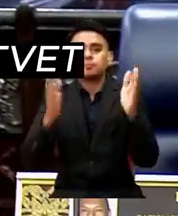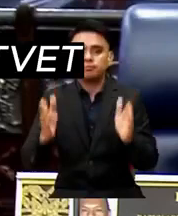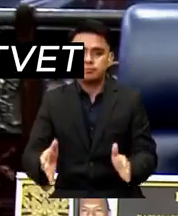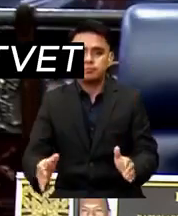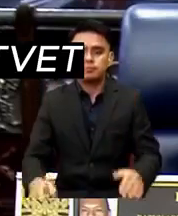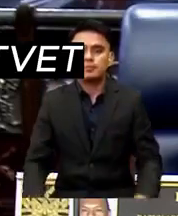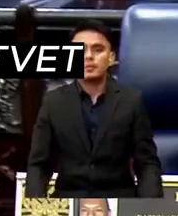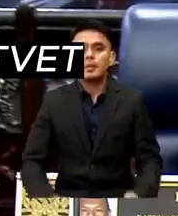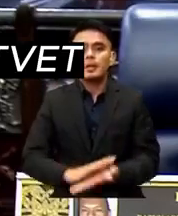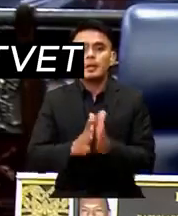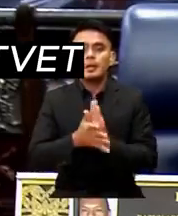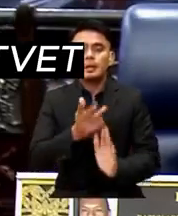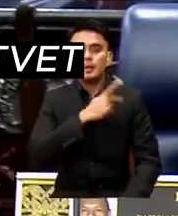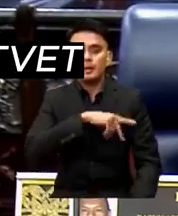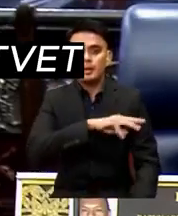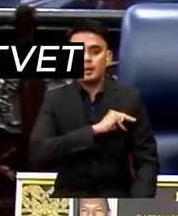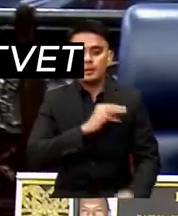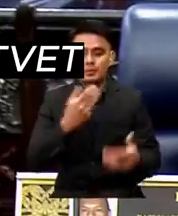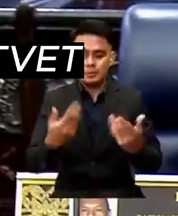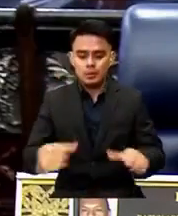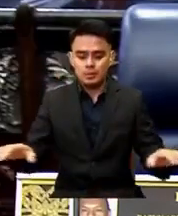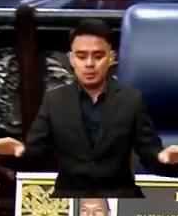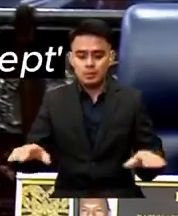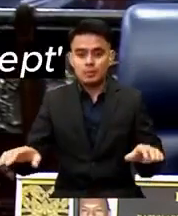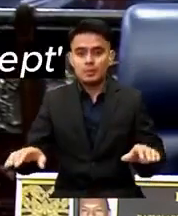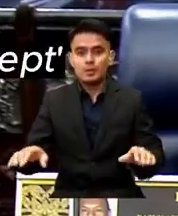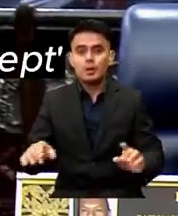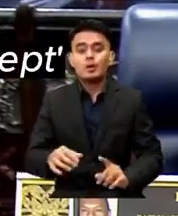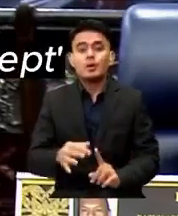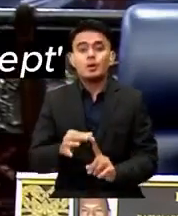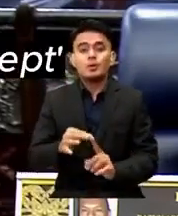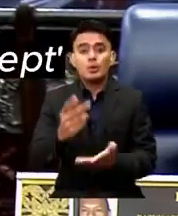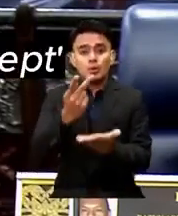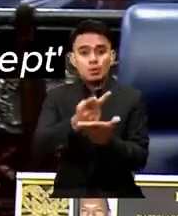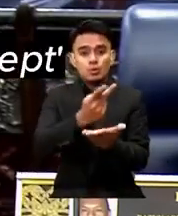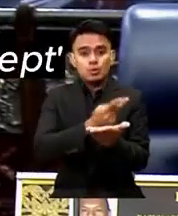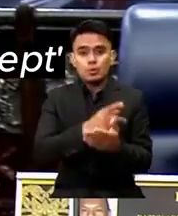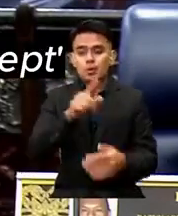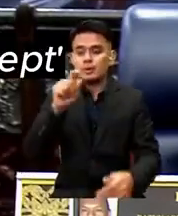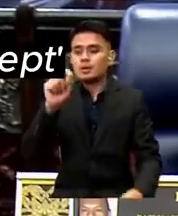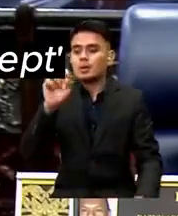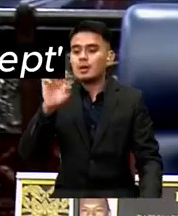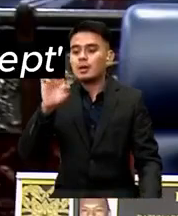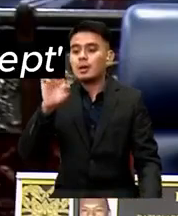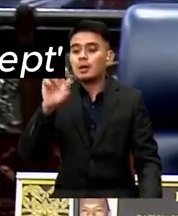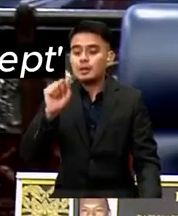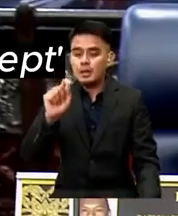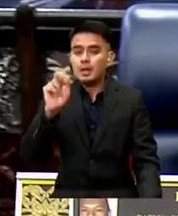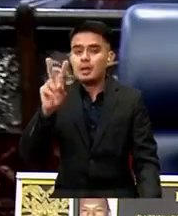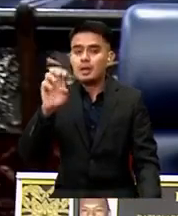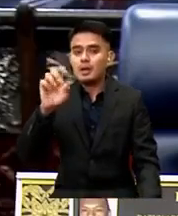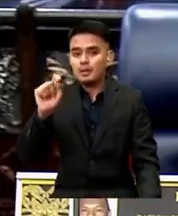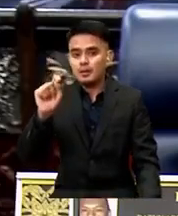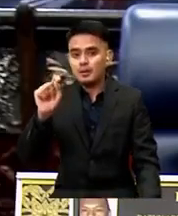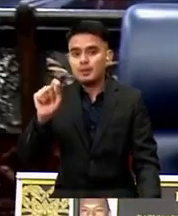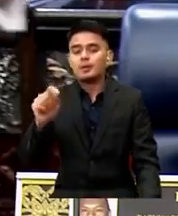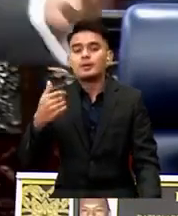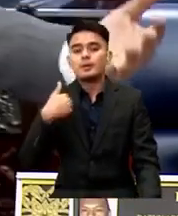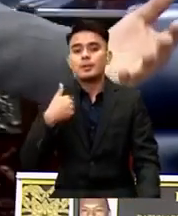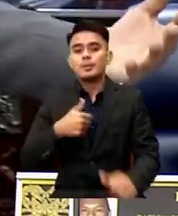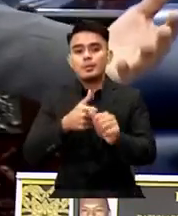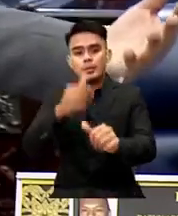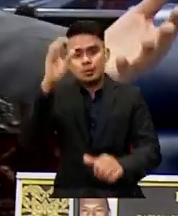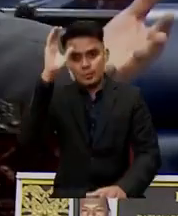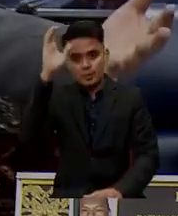itu kementerian telah buat satu khusus TVET. Dia buat khusus TVET ini adalah proof of concept. Nak